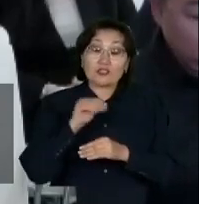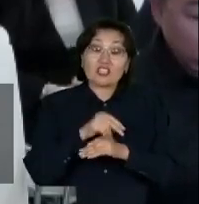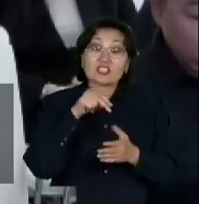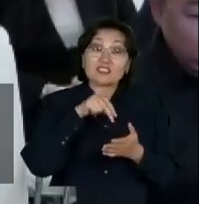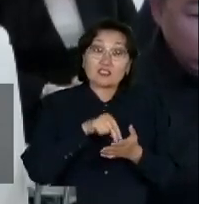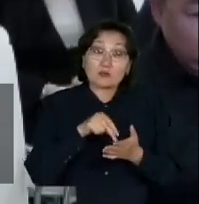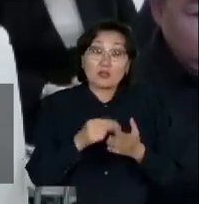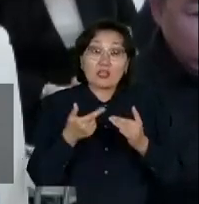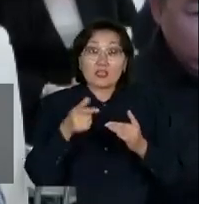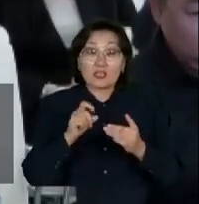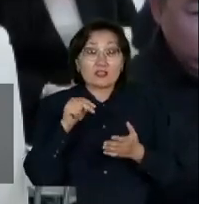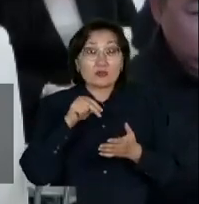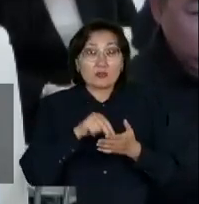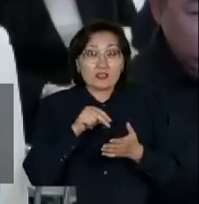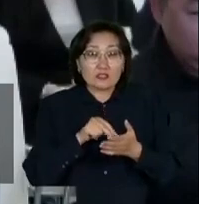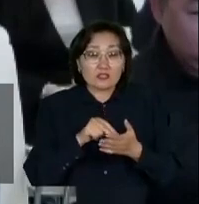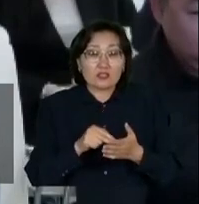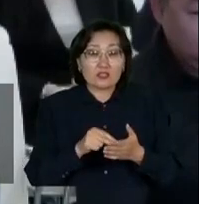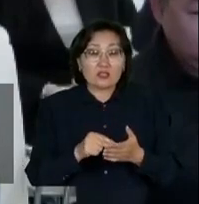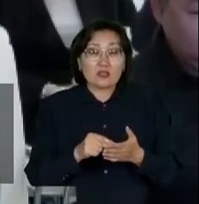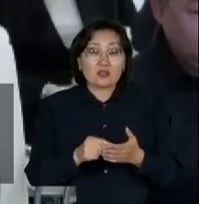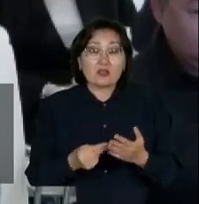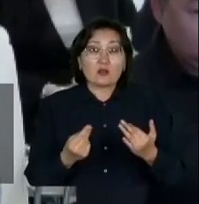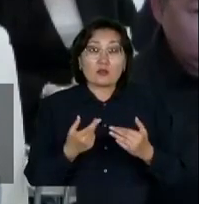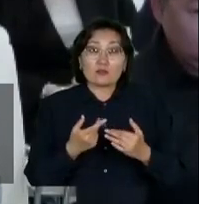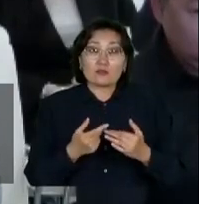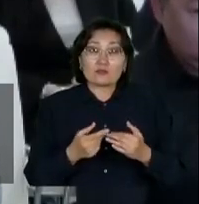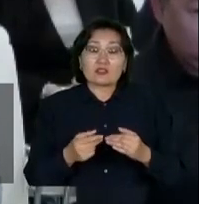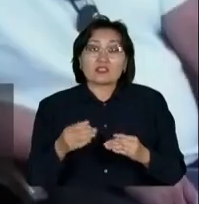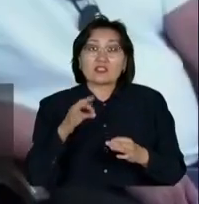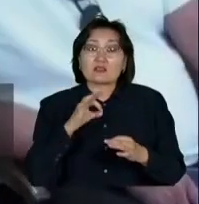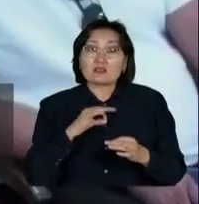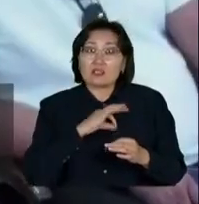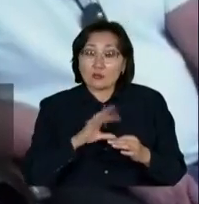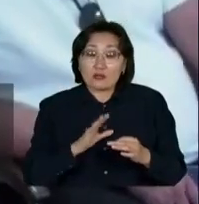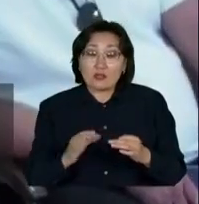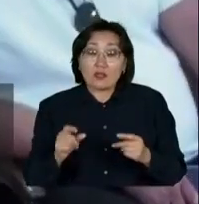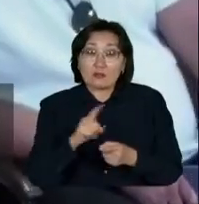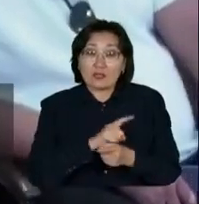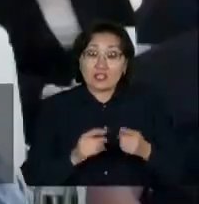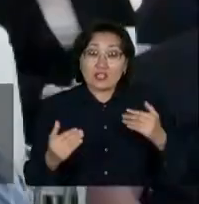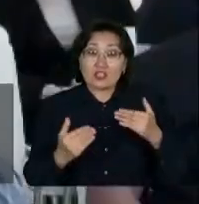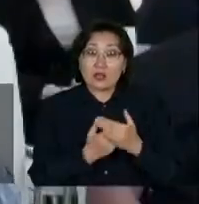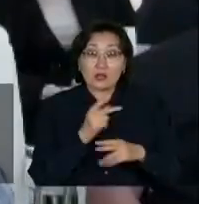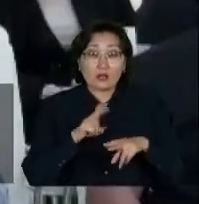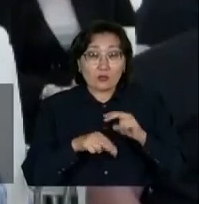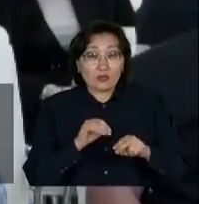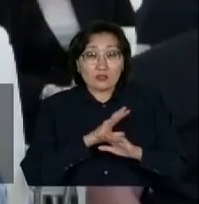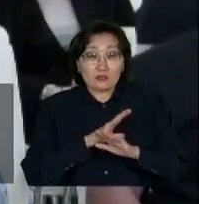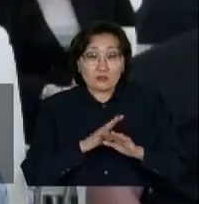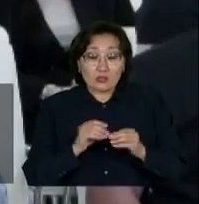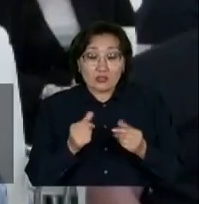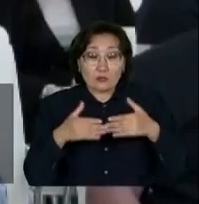бағасы газдың бағасы жеп қоя түсінің. Сол үшін модернизацияға да жаңартуға да ақшамыз жоқ. Біздің Маңғыстауға осы